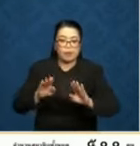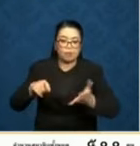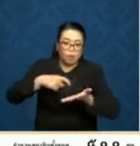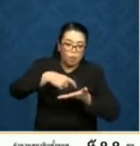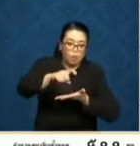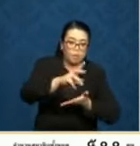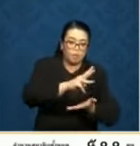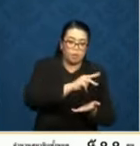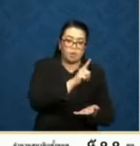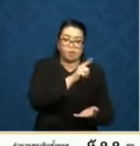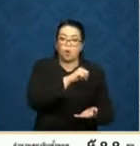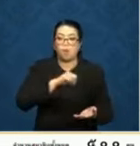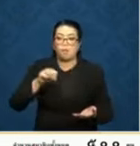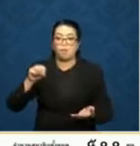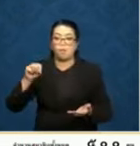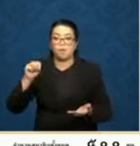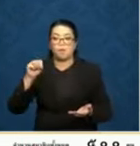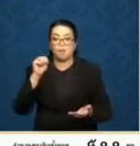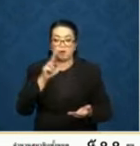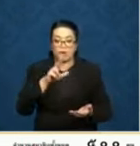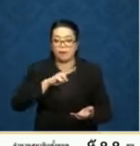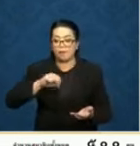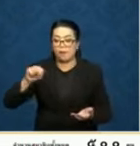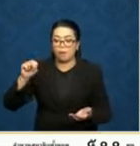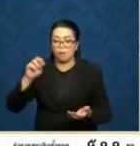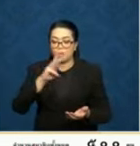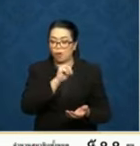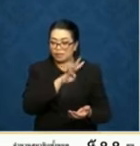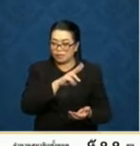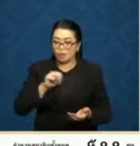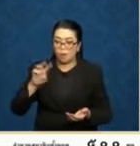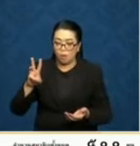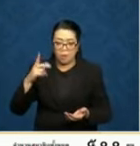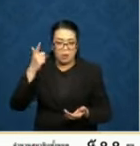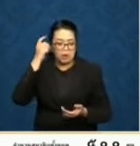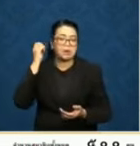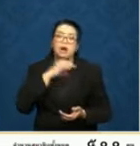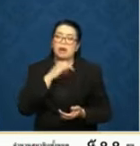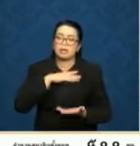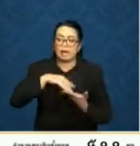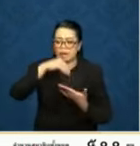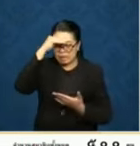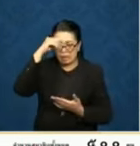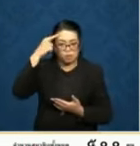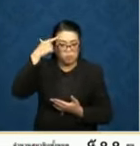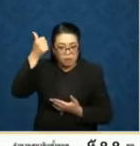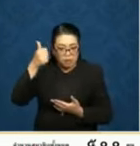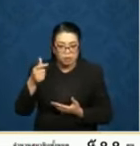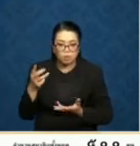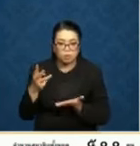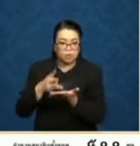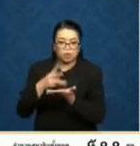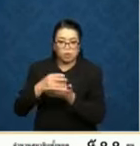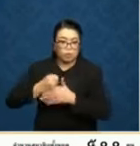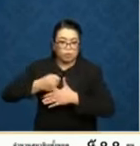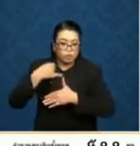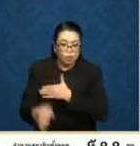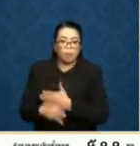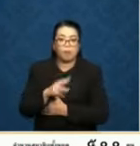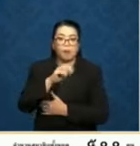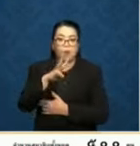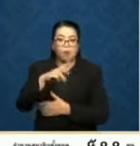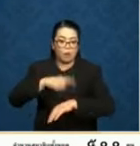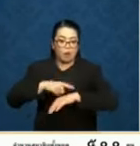ม.ปลายถ้เขาขยันมีเวลาเรีนตั้งใจเรีนมีสติปัญาที่ดี ขยันเรีนมหัวดีเขาสามารทจะจบมอปลาย